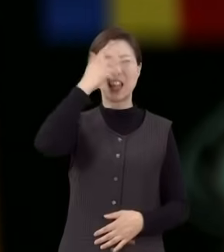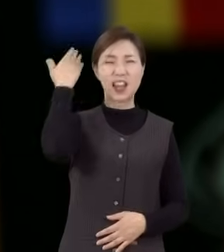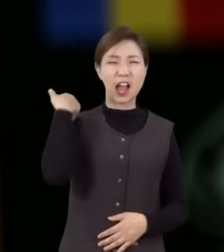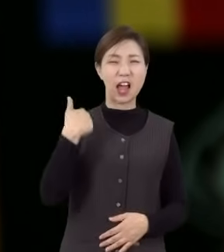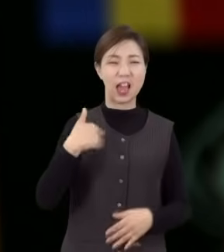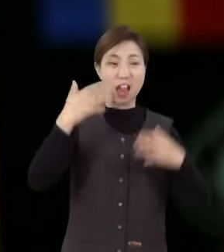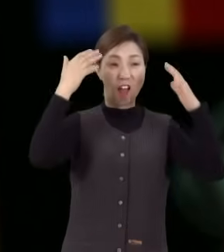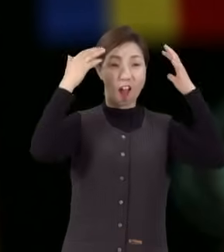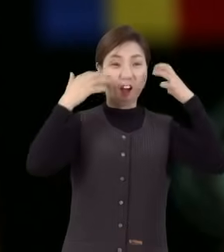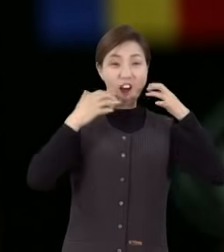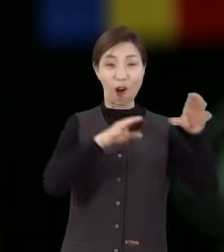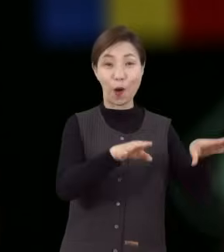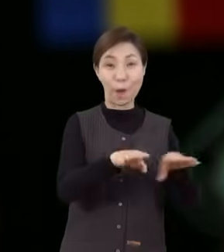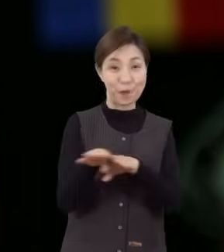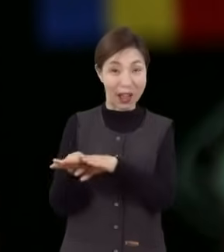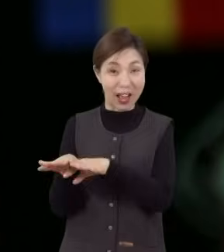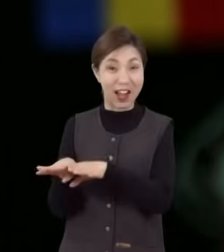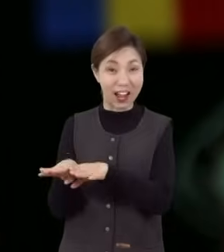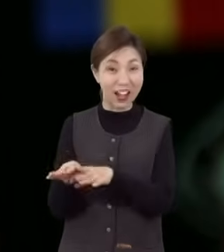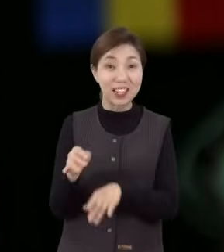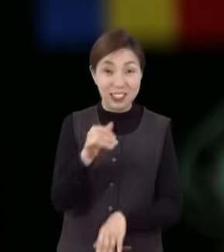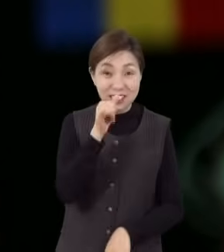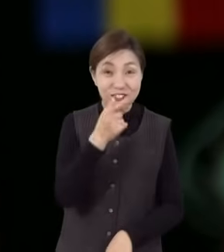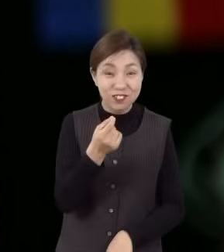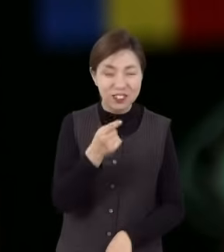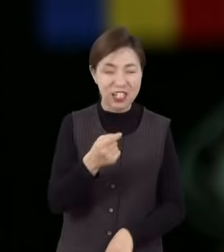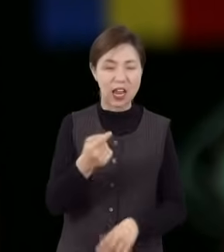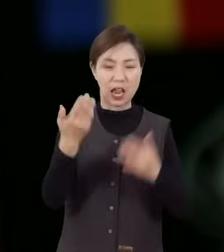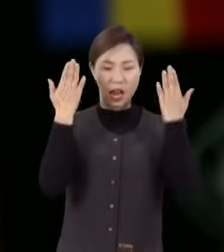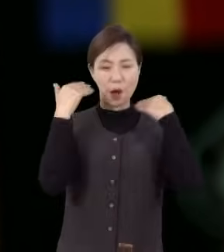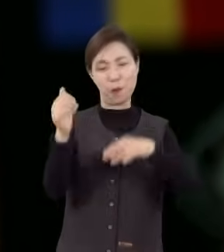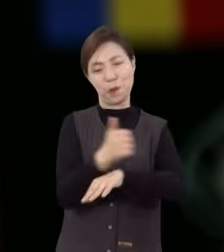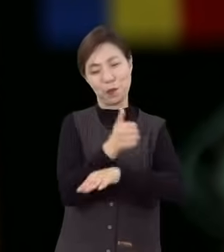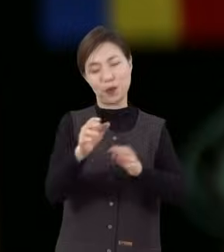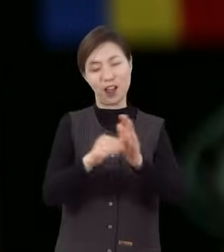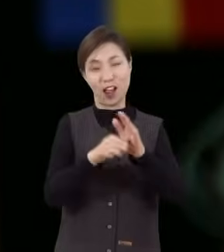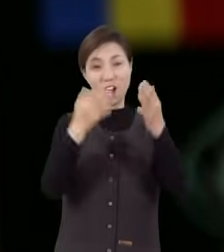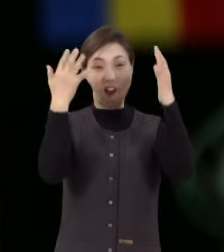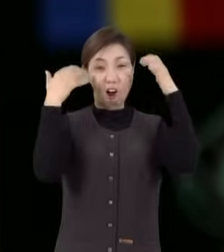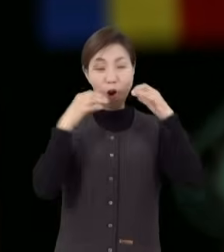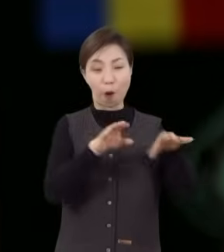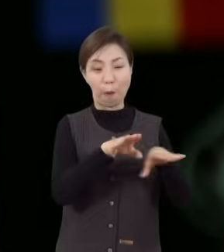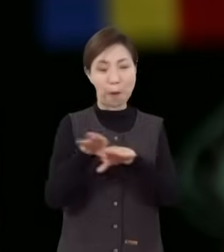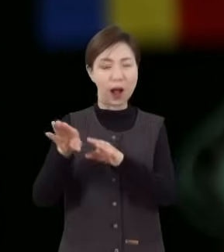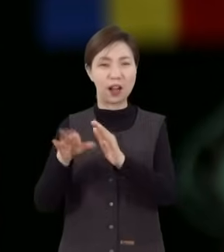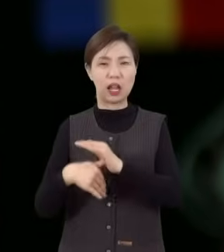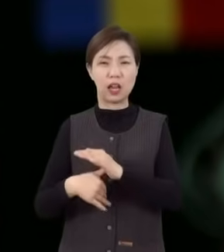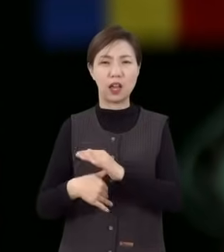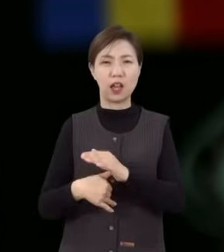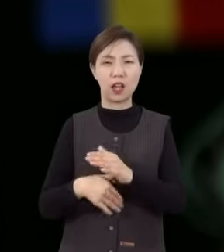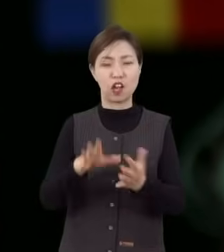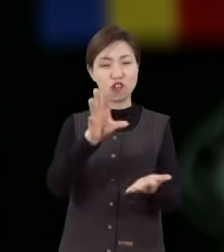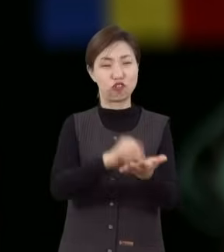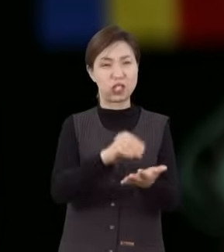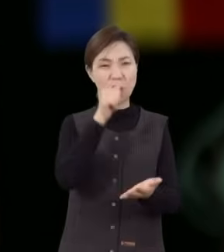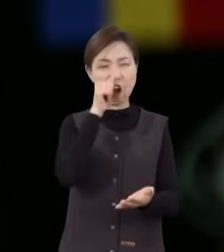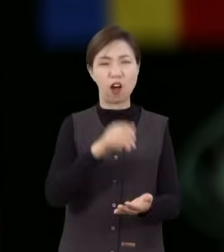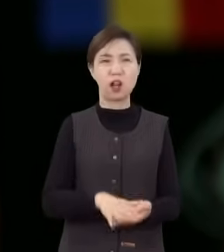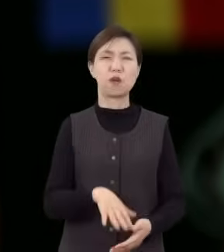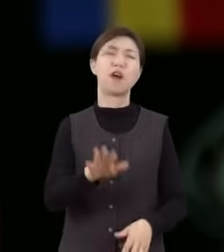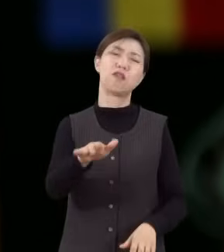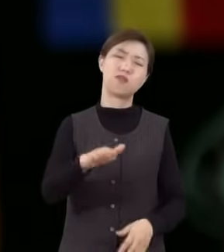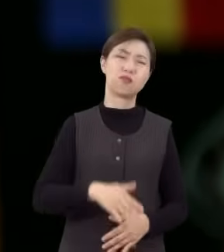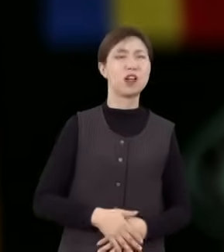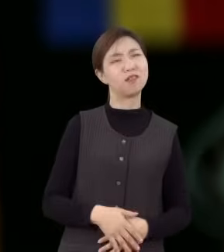방학 있잖아요. 여름방학. 한 달 정도 여름방학 있으면 여름방학 숙제가 있잖아요. 그럼 우리가 뭐라고